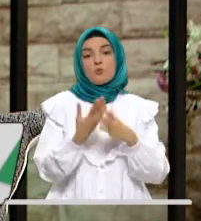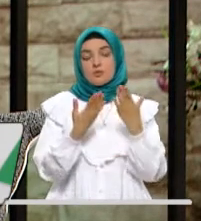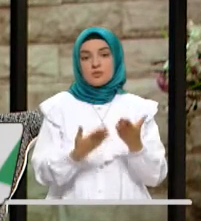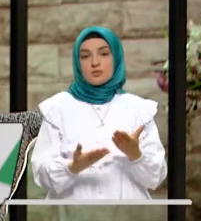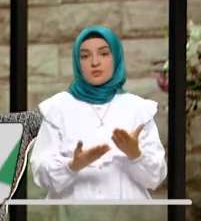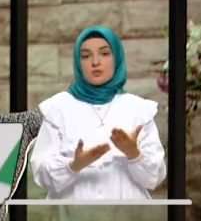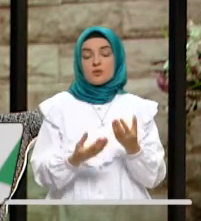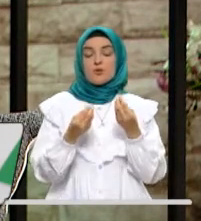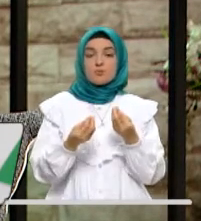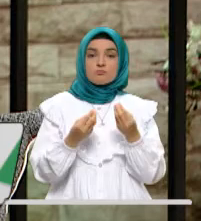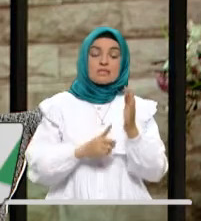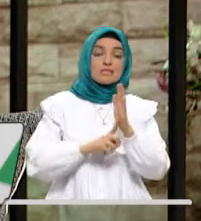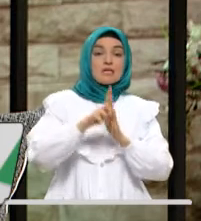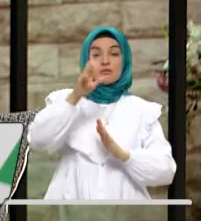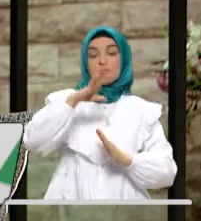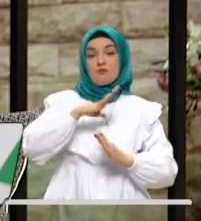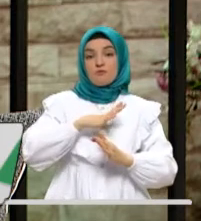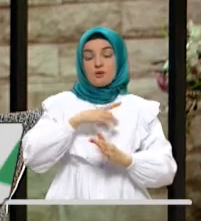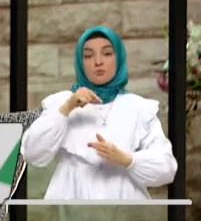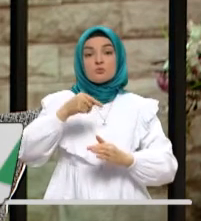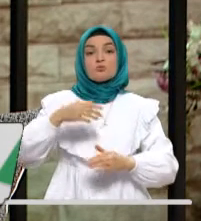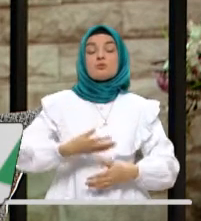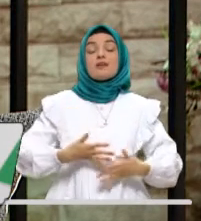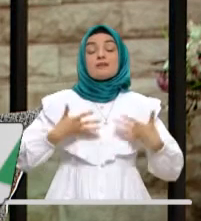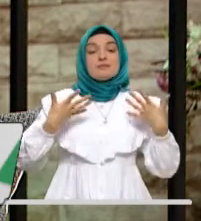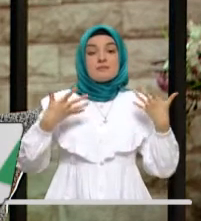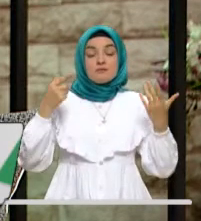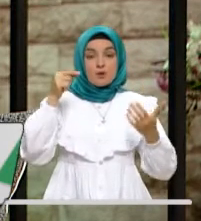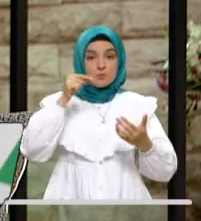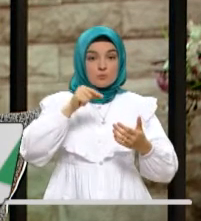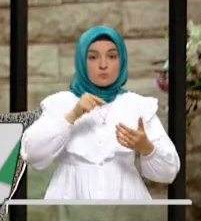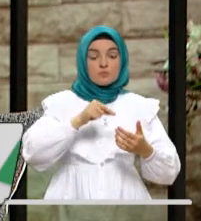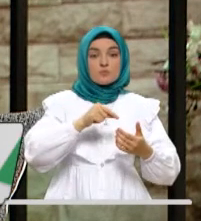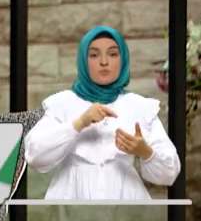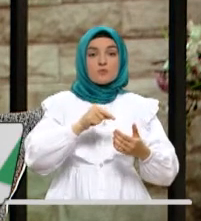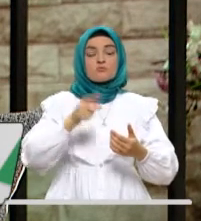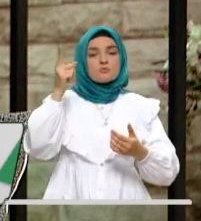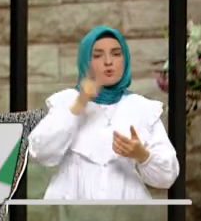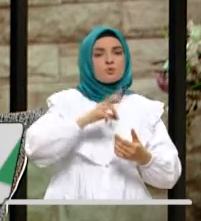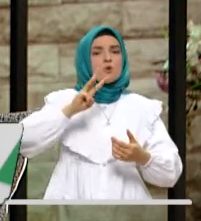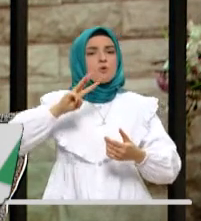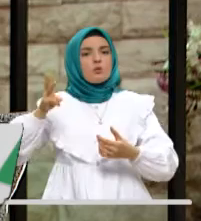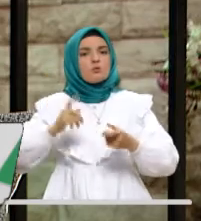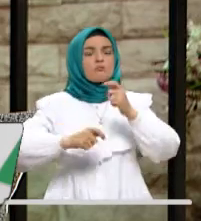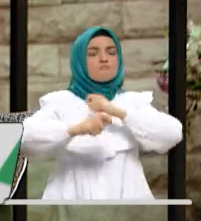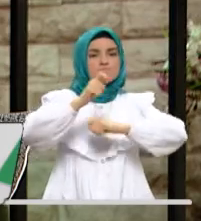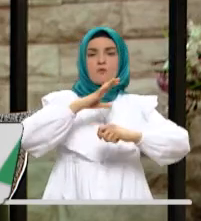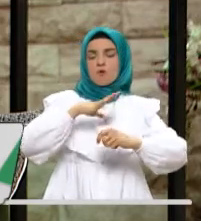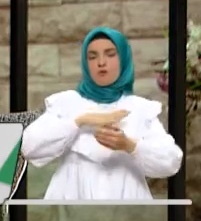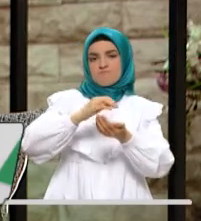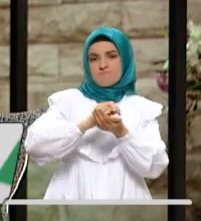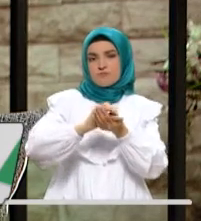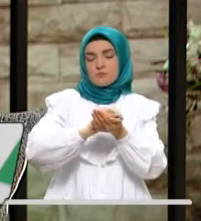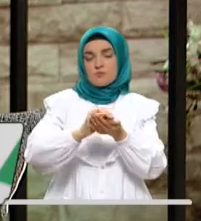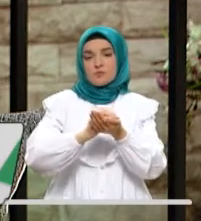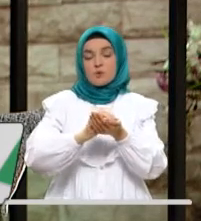gelişme oldu. Buna çok sevindim. 2018 yılına kadar mesela fosfat oranı %30'larda kullanılıyordu deterjanlarda. Çünkü